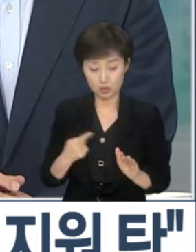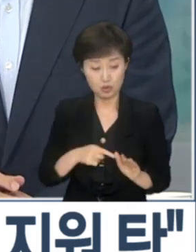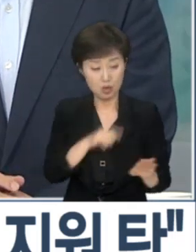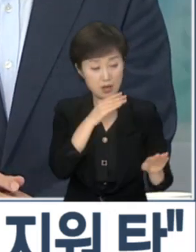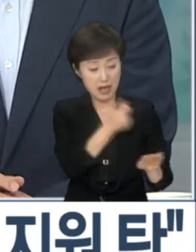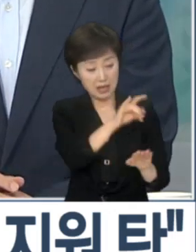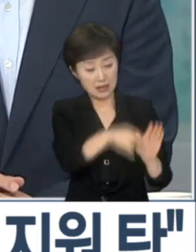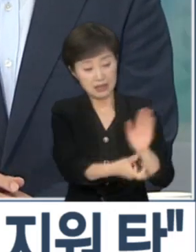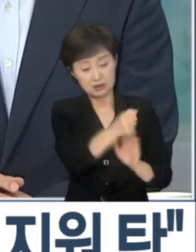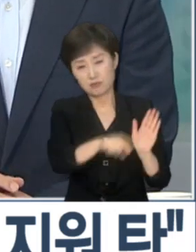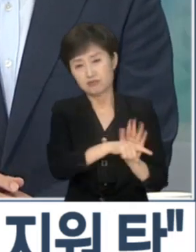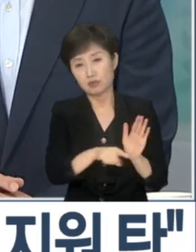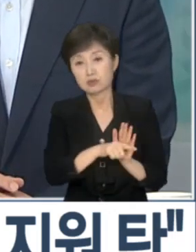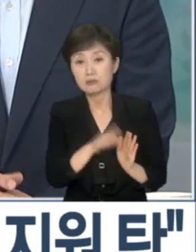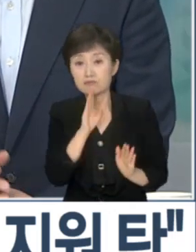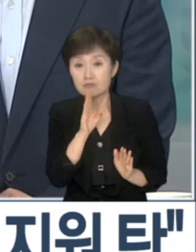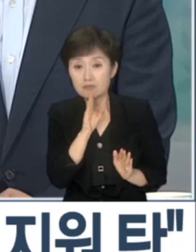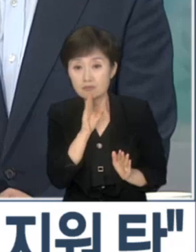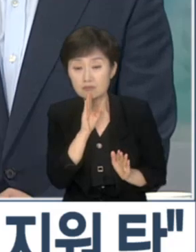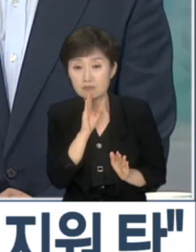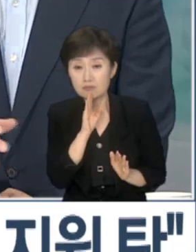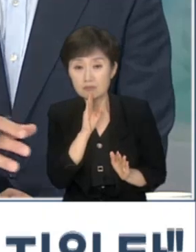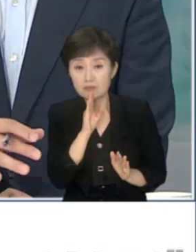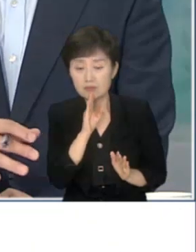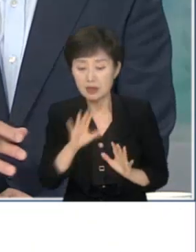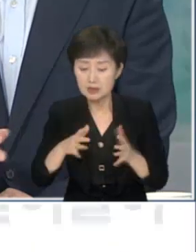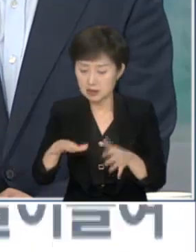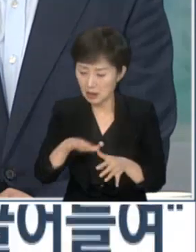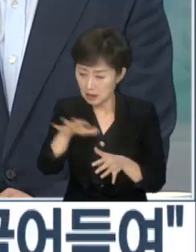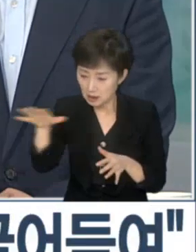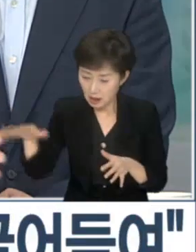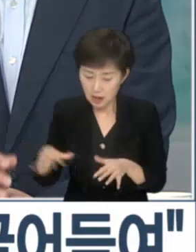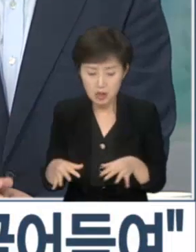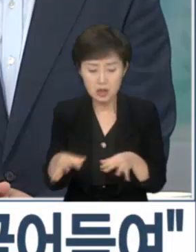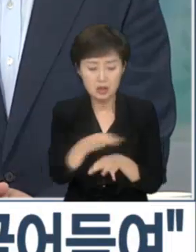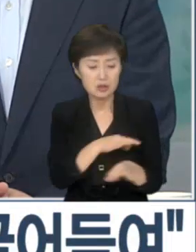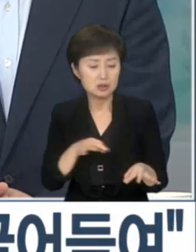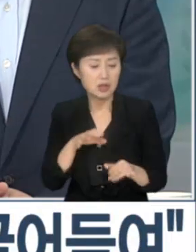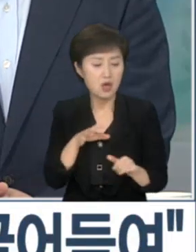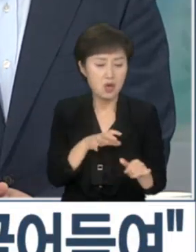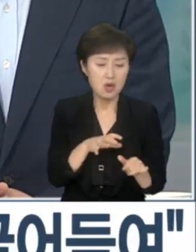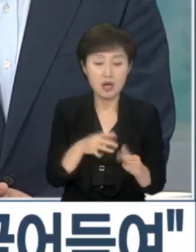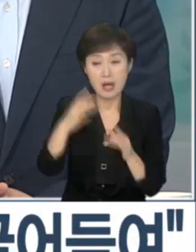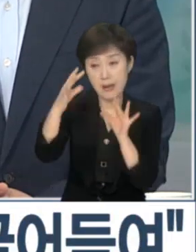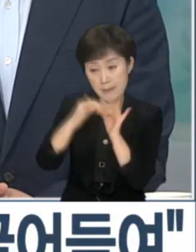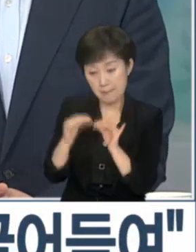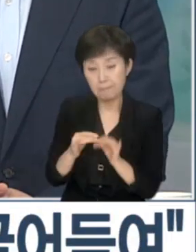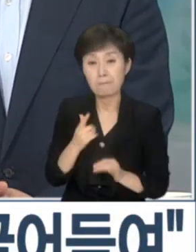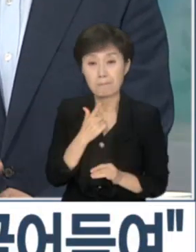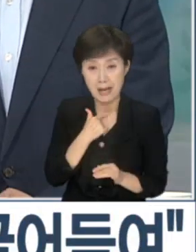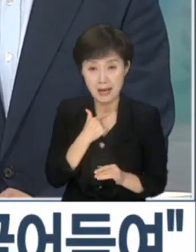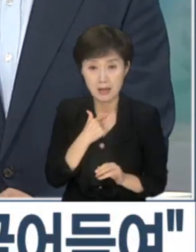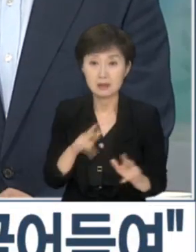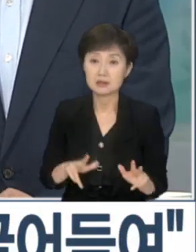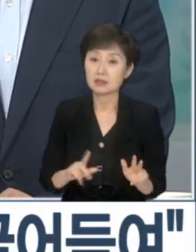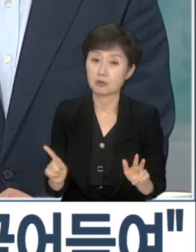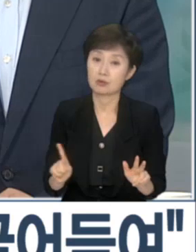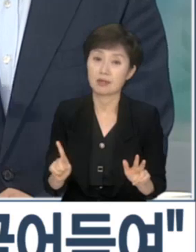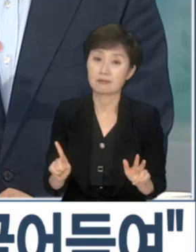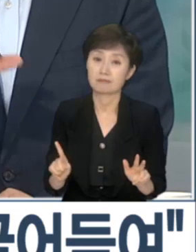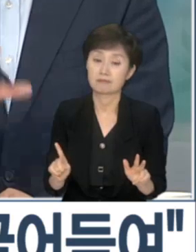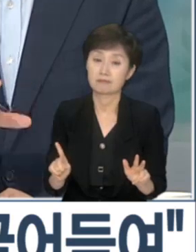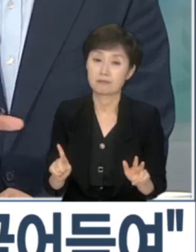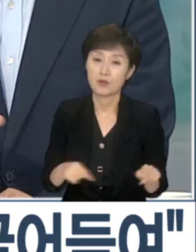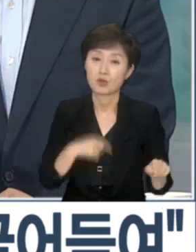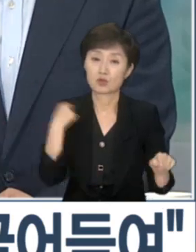북의 핵을 갖는 것에 대해서 부정적이었어요 그래서 전 세계 경제 제재의 흐름에 함께 했었는데 지금 그